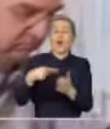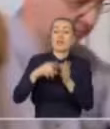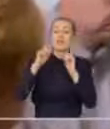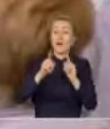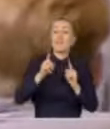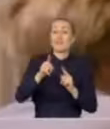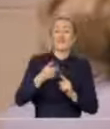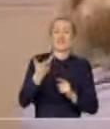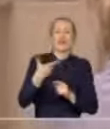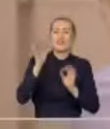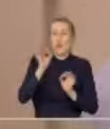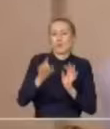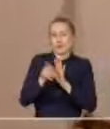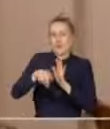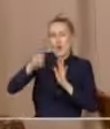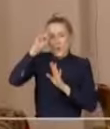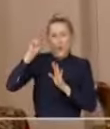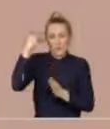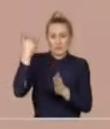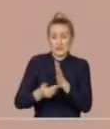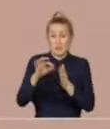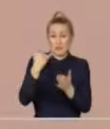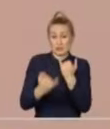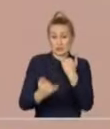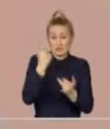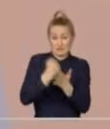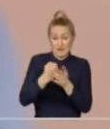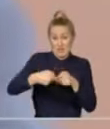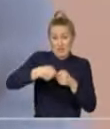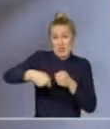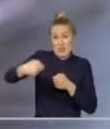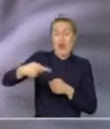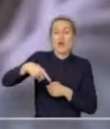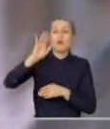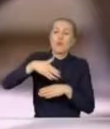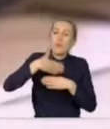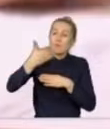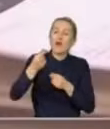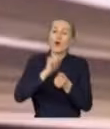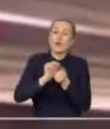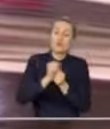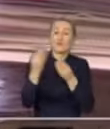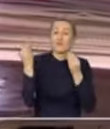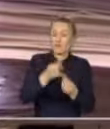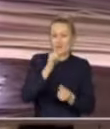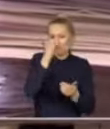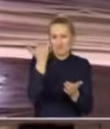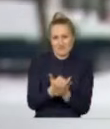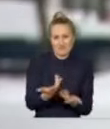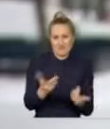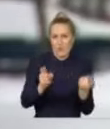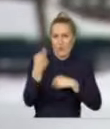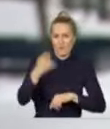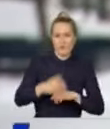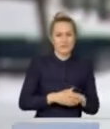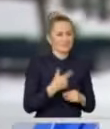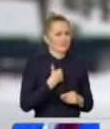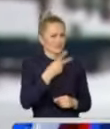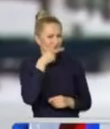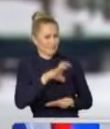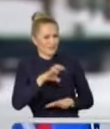niekorzyść pokrzywdzonych, bo im dłużej sprawa się ciągnie, tym trudniej będzie wypłacić ewentualne rekompensaty. Dla mnie to dziwne,